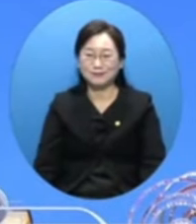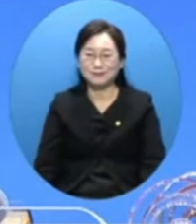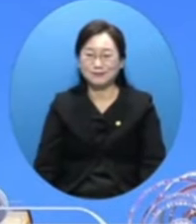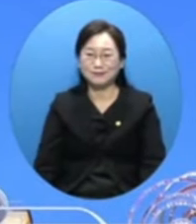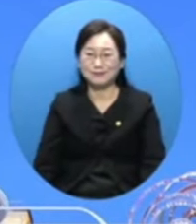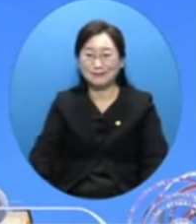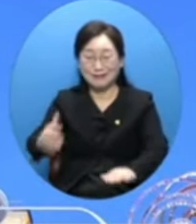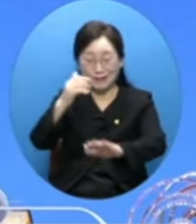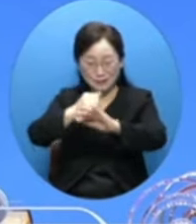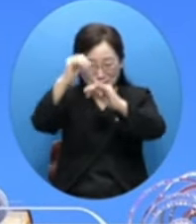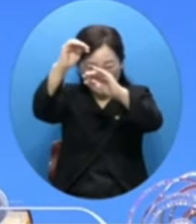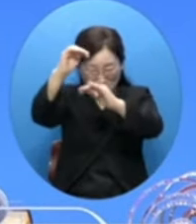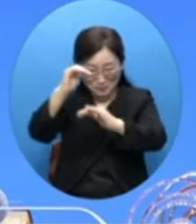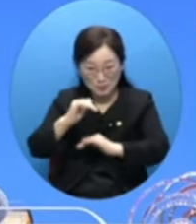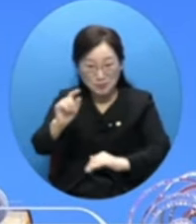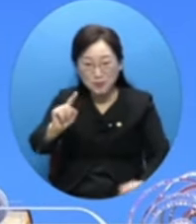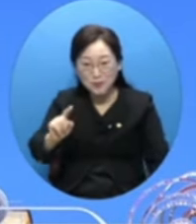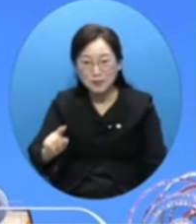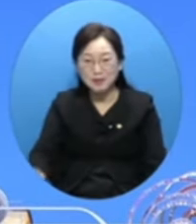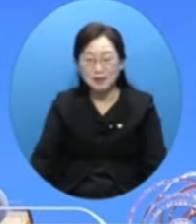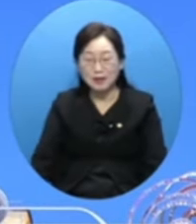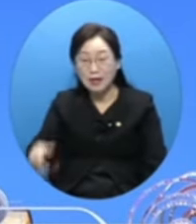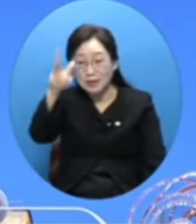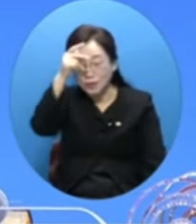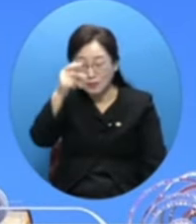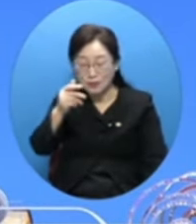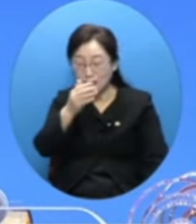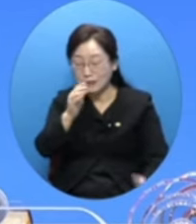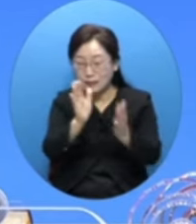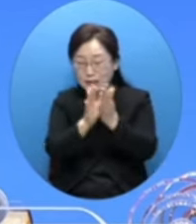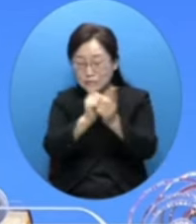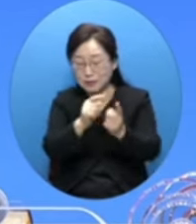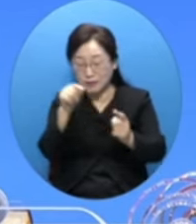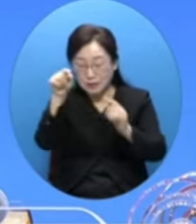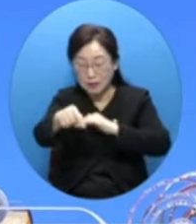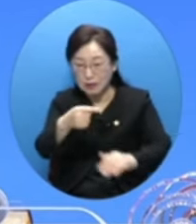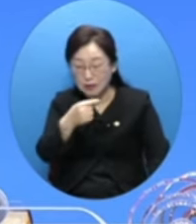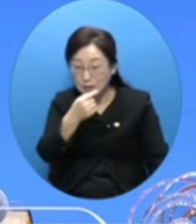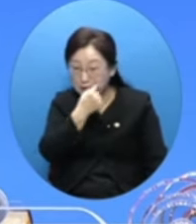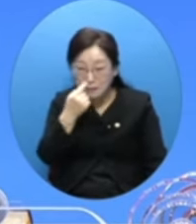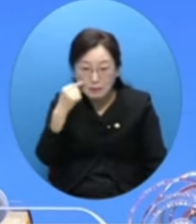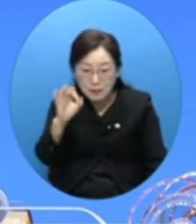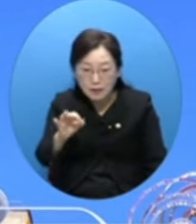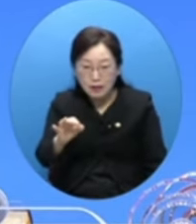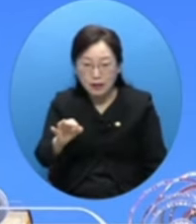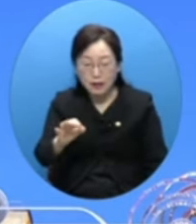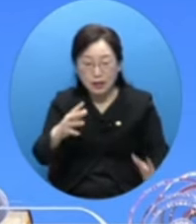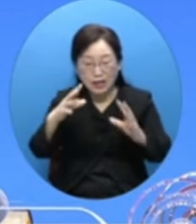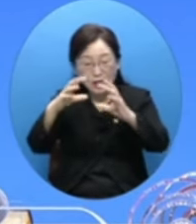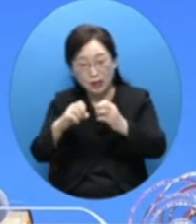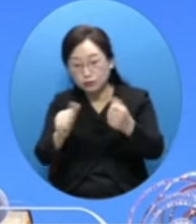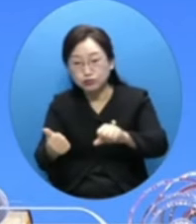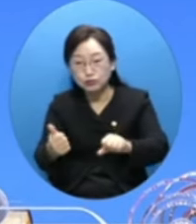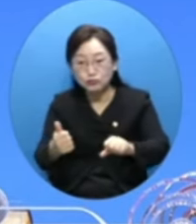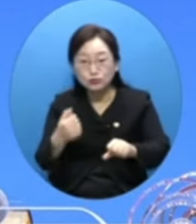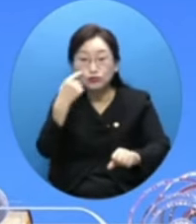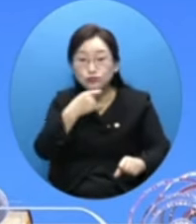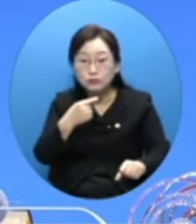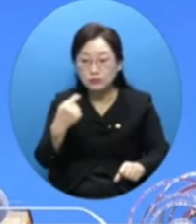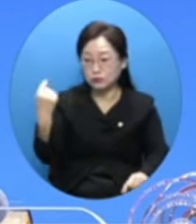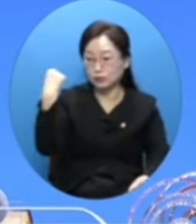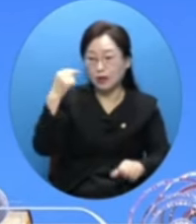나중에 얘기를 들어보니까 경찰이 사고 현장에 가서 보니까 차가 완전히 박살을 나서 사람이 죽은 줄 알았답니다. 그런데 뒤에 있던 아들